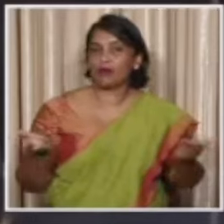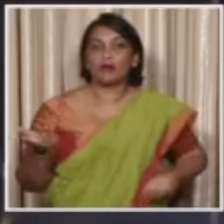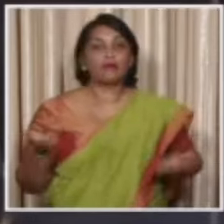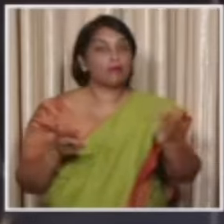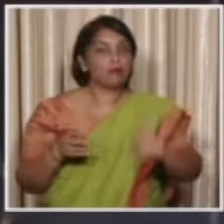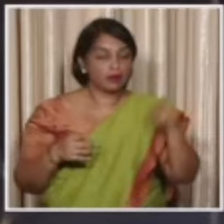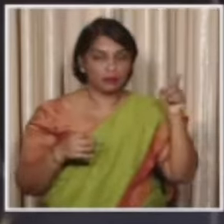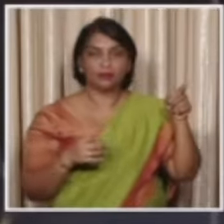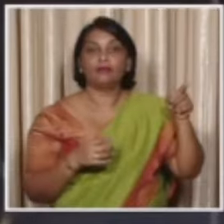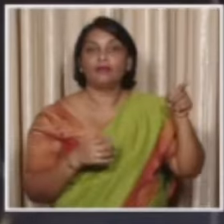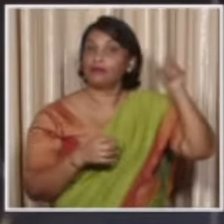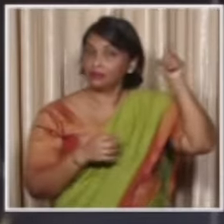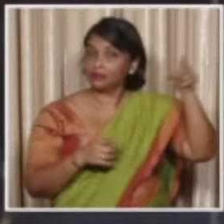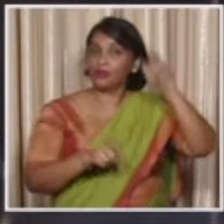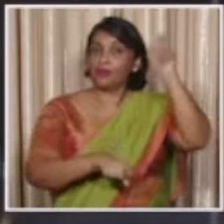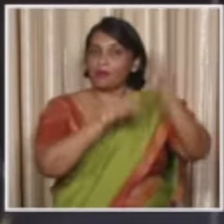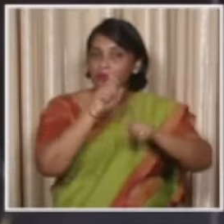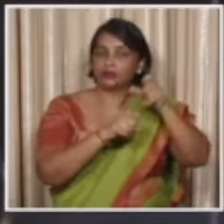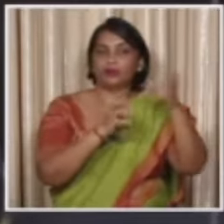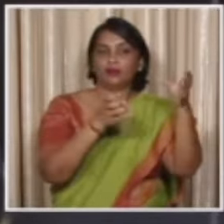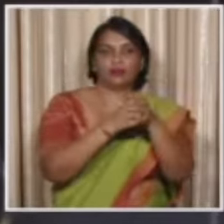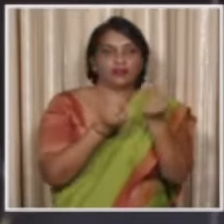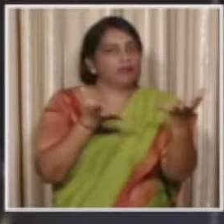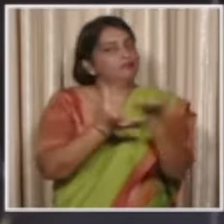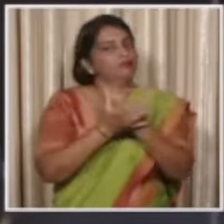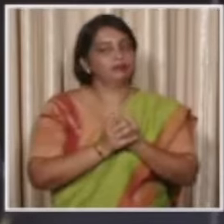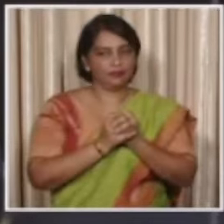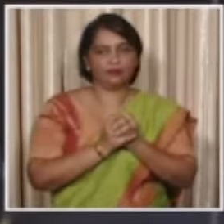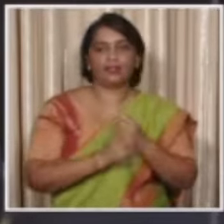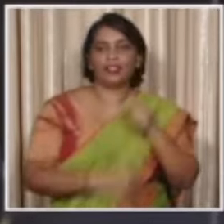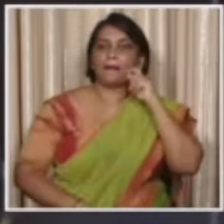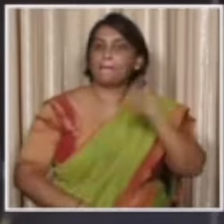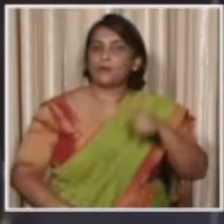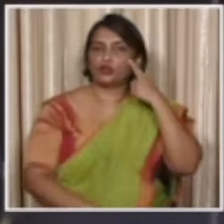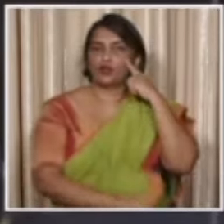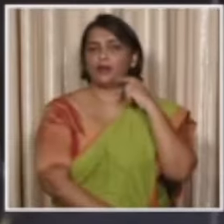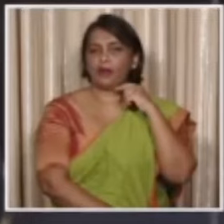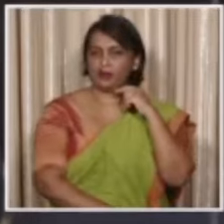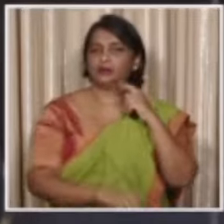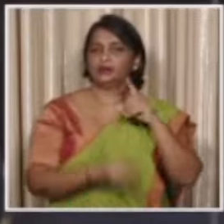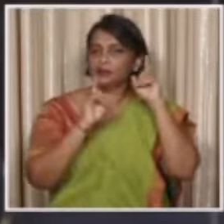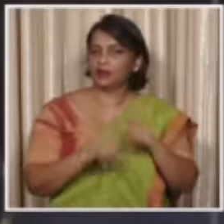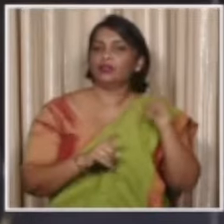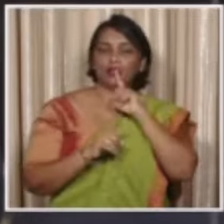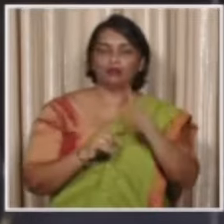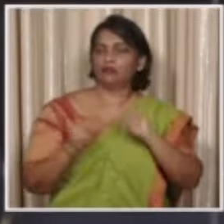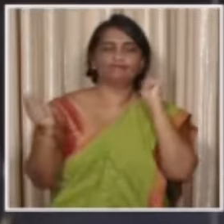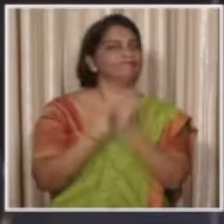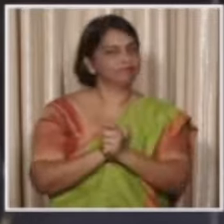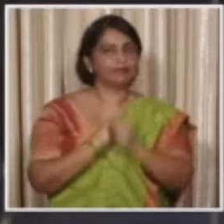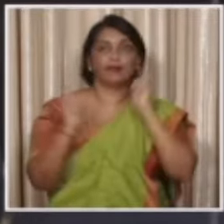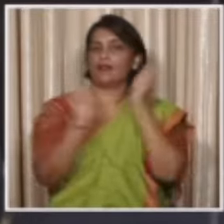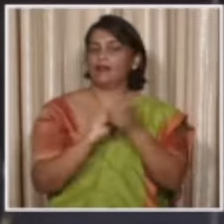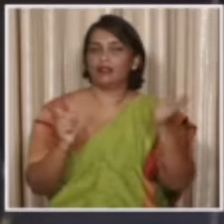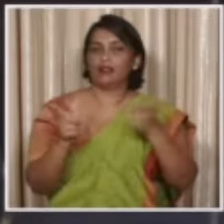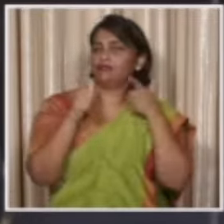වුණේ ඒ කට්ටියක් විතරක් සල්ලි ටික එකතු කරගත්තා, මිනිස්සුන්ට අමාරු වුණා. ඊට පස්සේ කිව්වා මේක වෙනස් කරන්න කියලා, වෙනස් කරේ නැහැ,